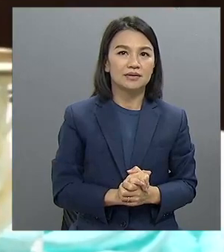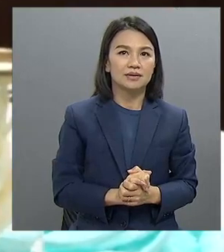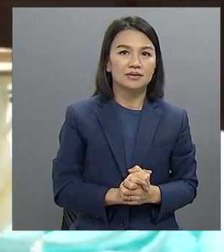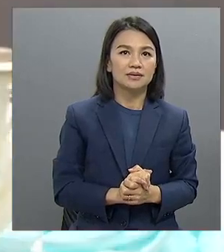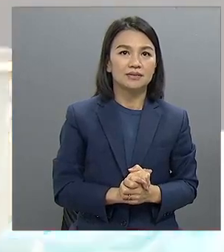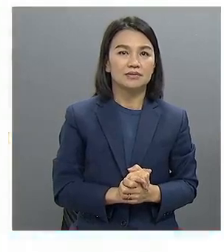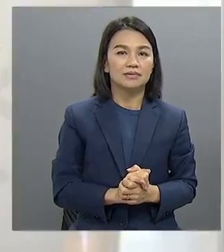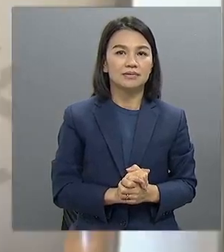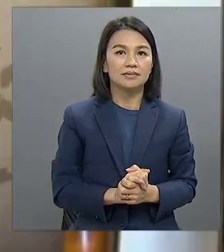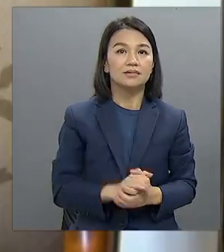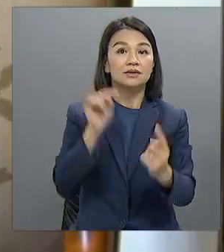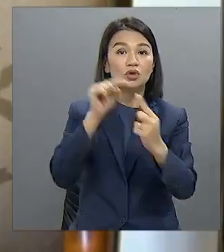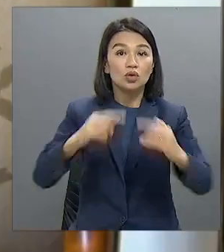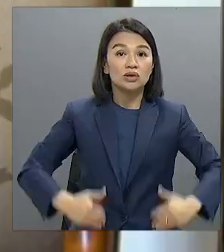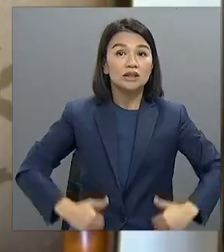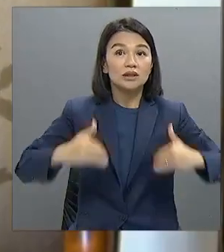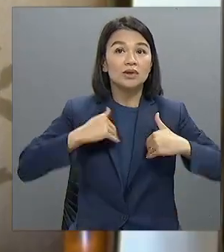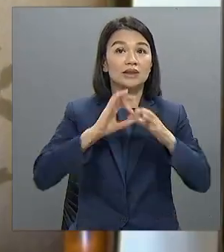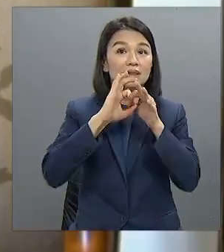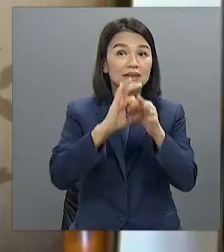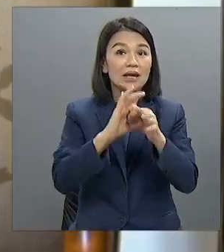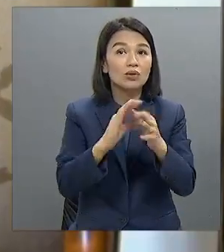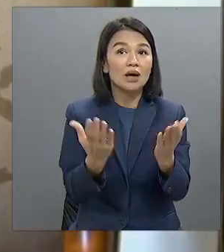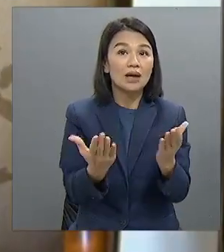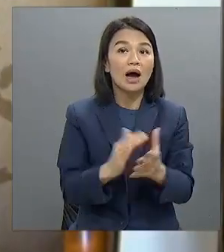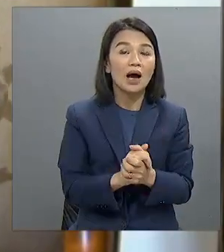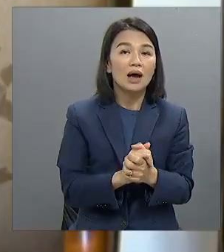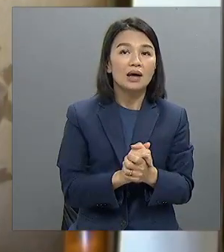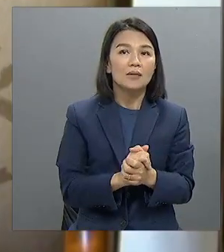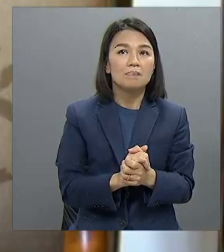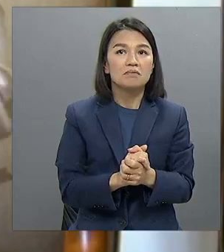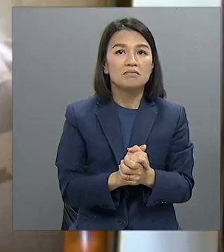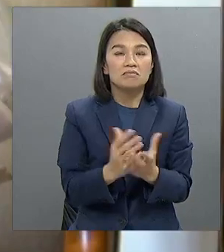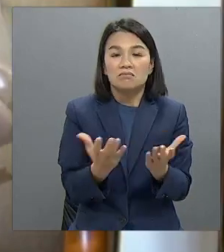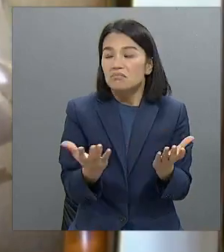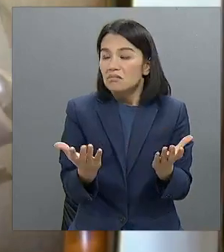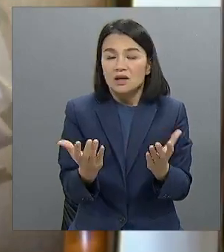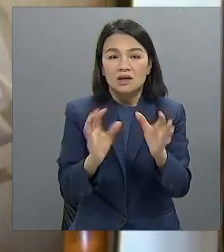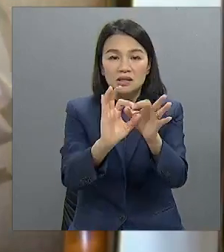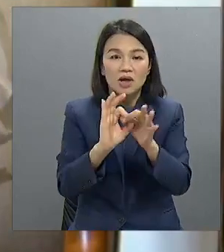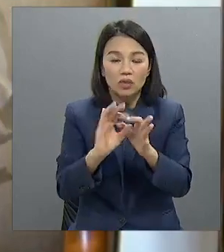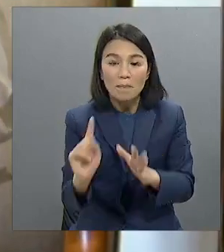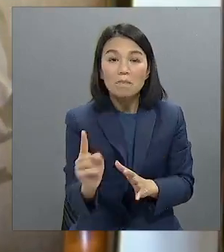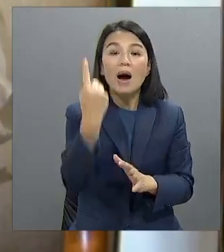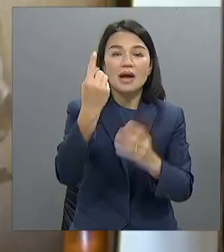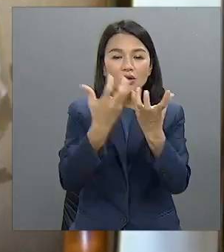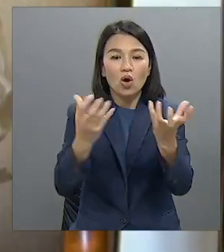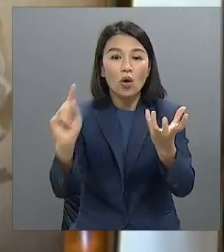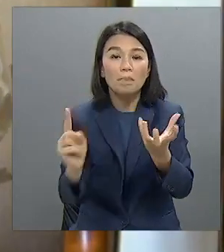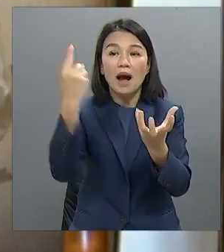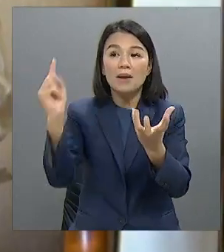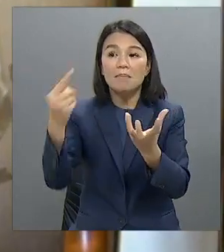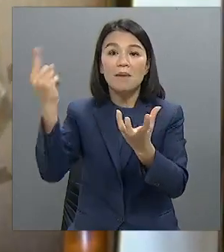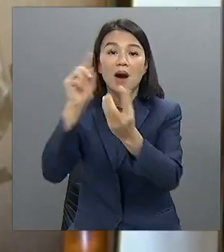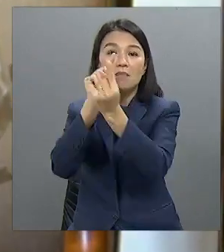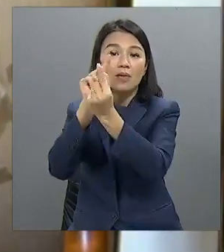การใช้ชีวิตที่แบบว่ารวดเร็วอะเงี้ยทำให้มีสิ่งใหม่ๆนวัตกรรมใหม่เกิดขึ้นมาเยอะมากจนแบบ